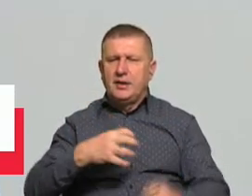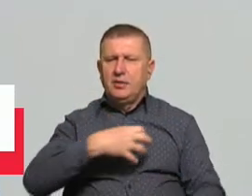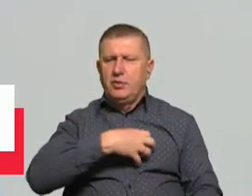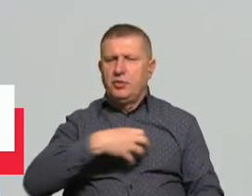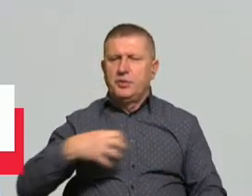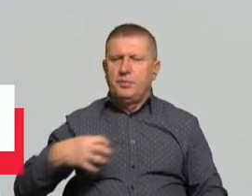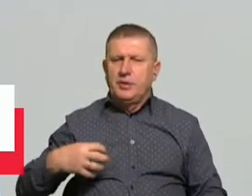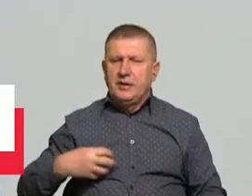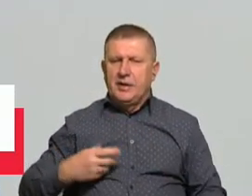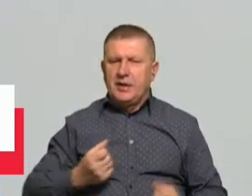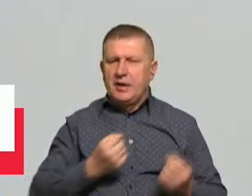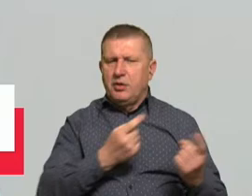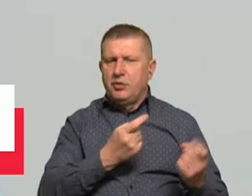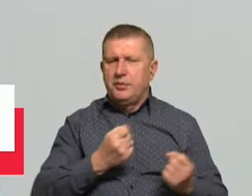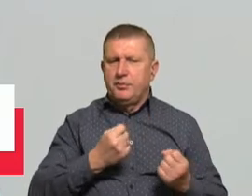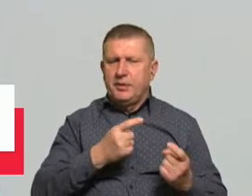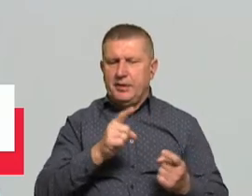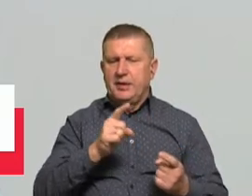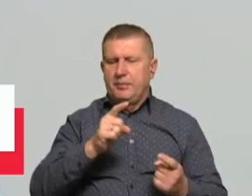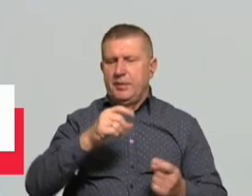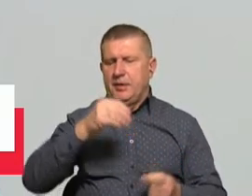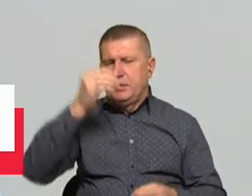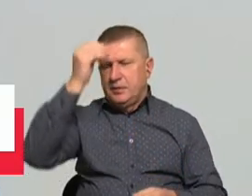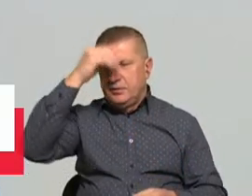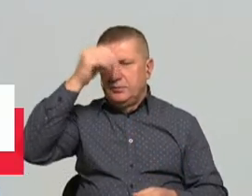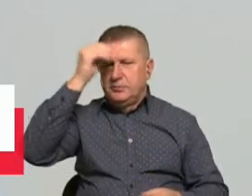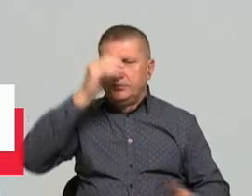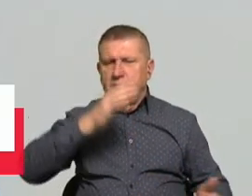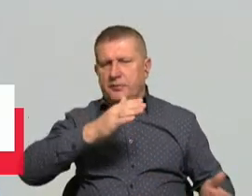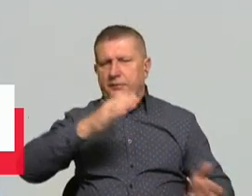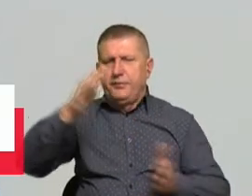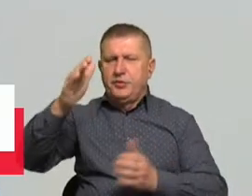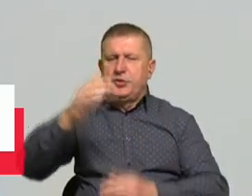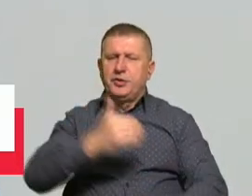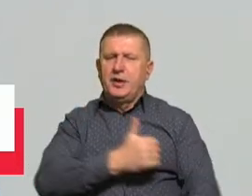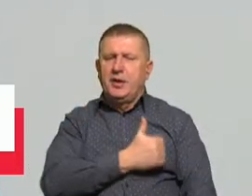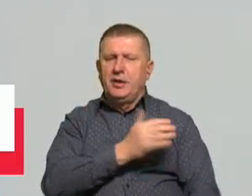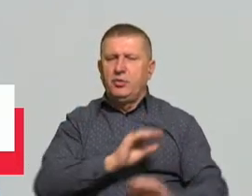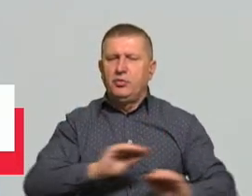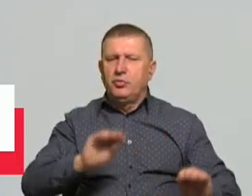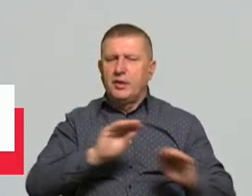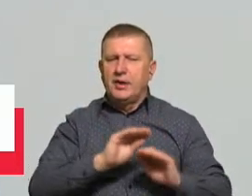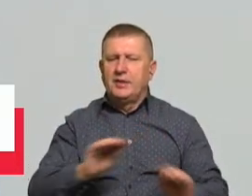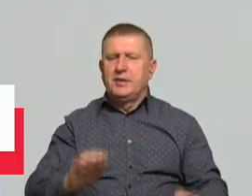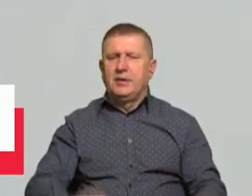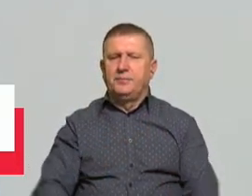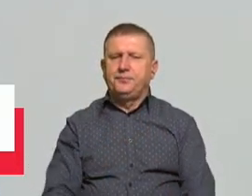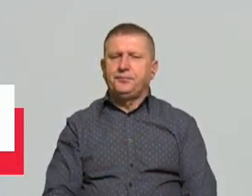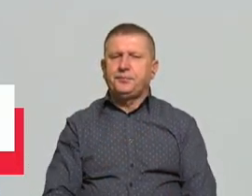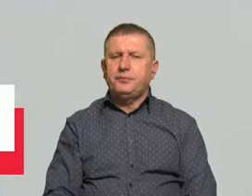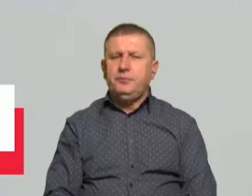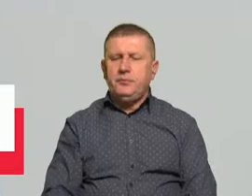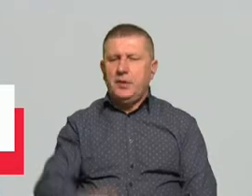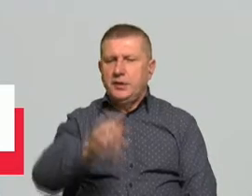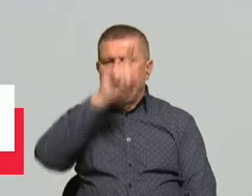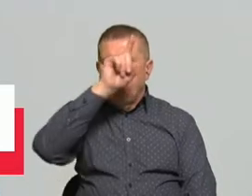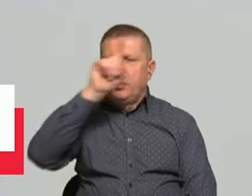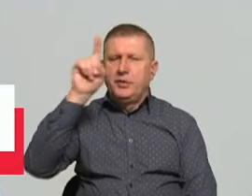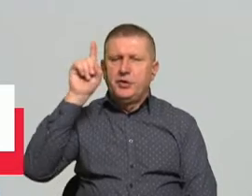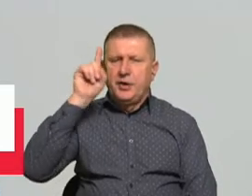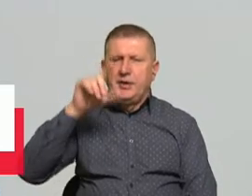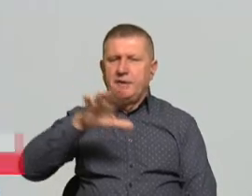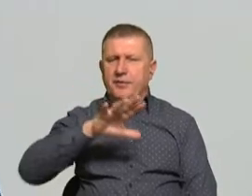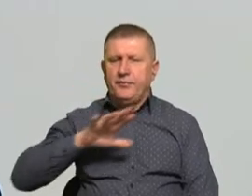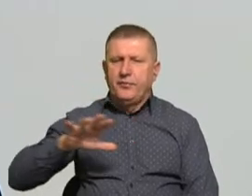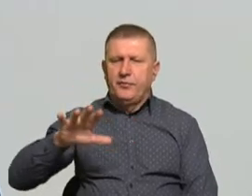gospodarka odpadami, edukacja i szkolnictwo wyższe, zagospodarowanie przestrzenne i ochrona środowiska oraz społeczeństwo